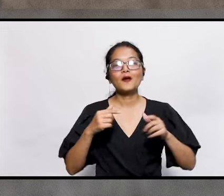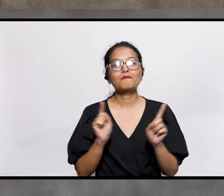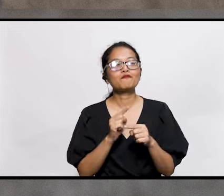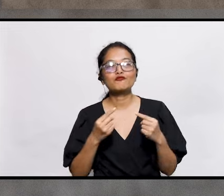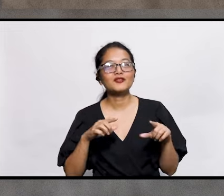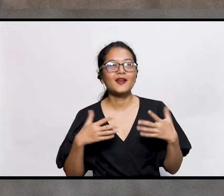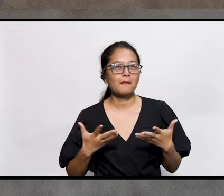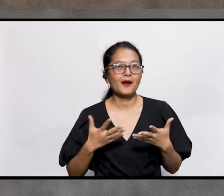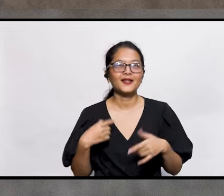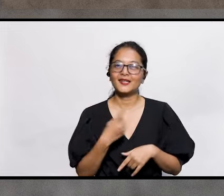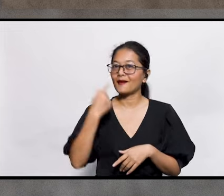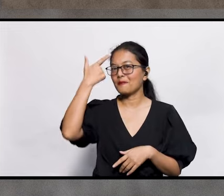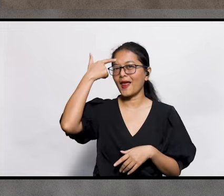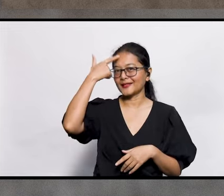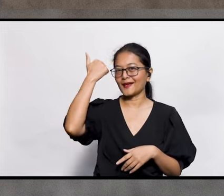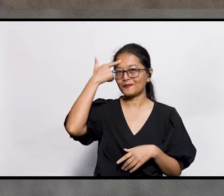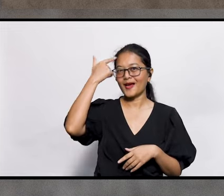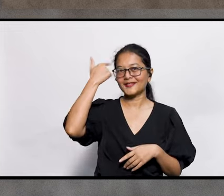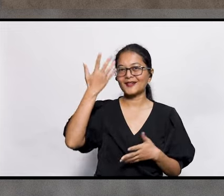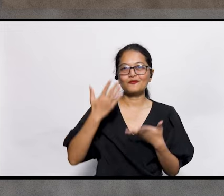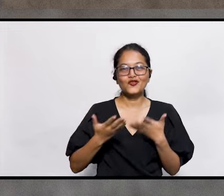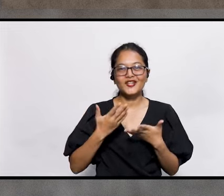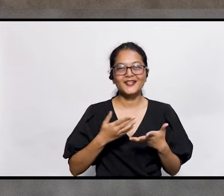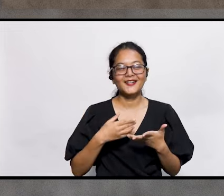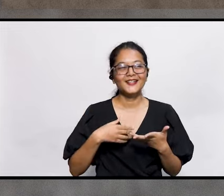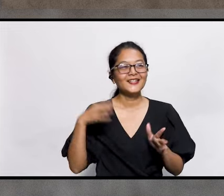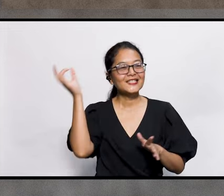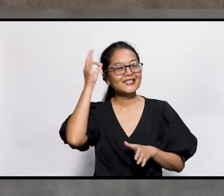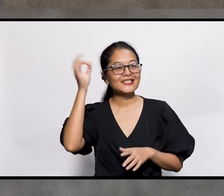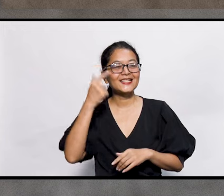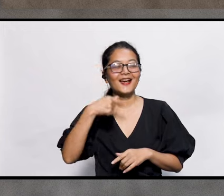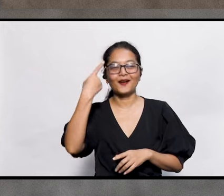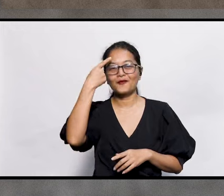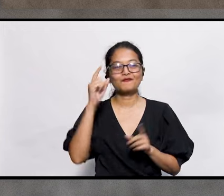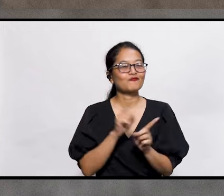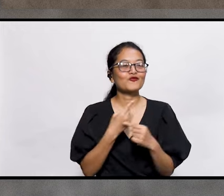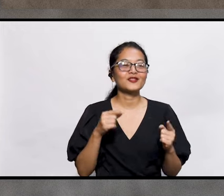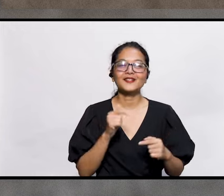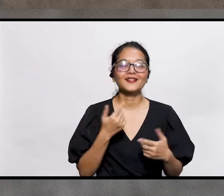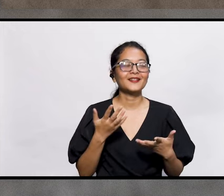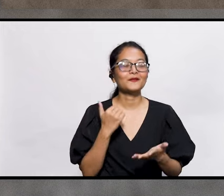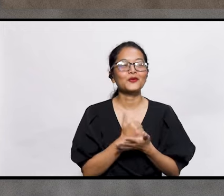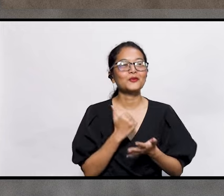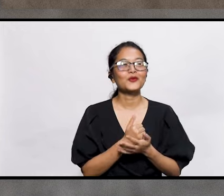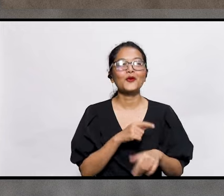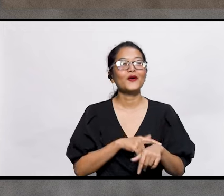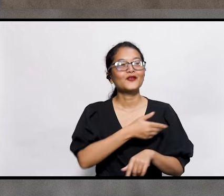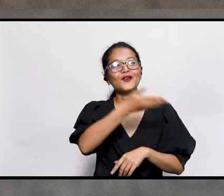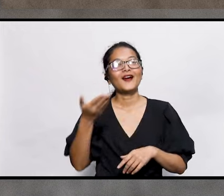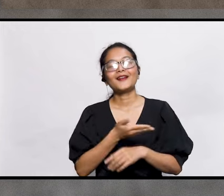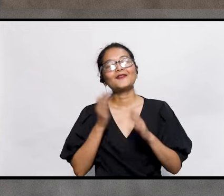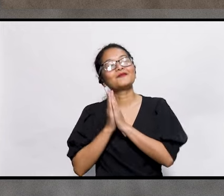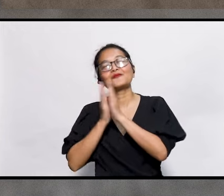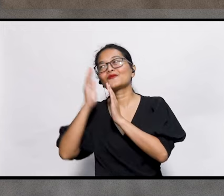the History of music ini yang mungkin akan menolong anda menolong kita semuanya sehingga kalau anda memuji Tuhan setiap minggu